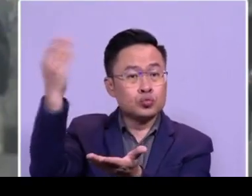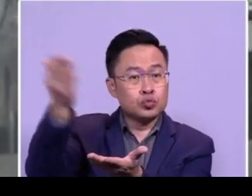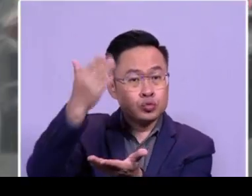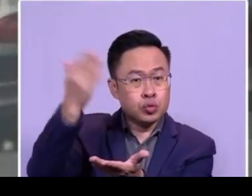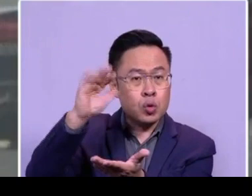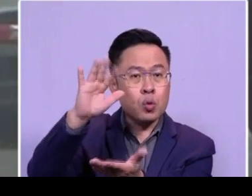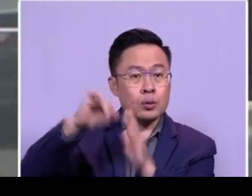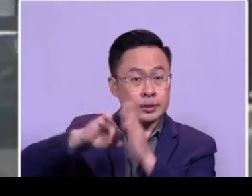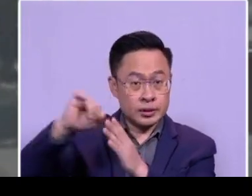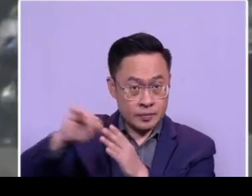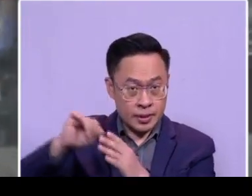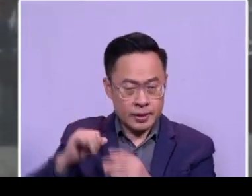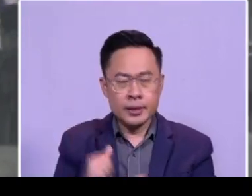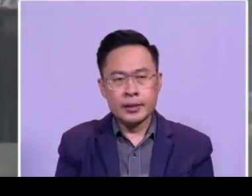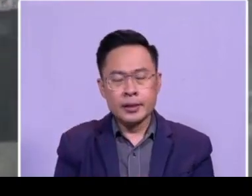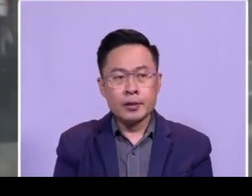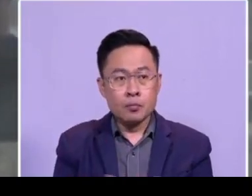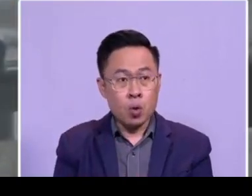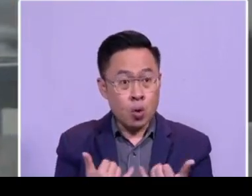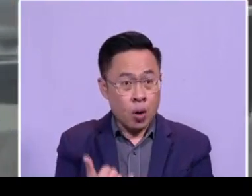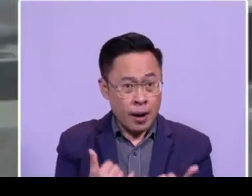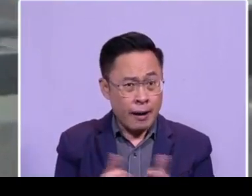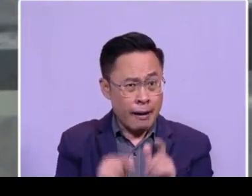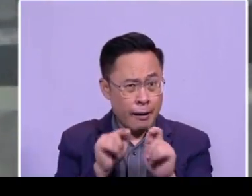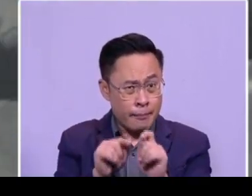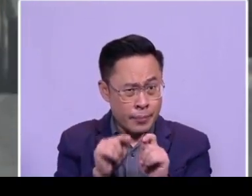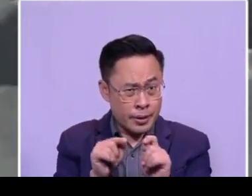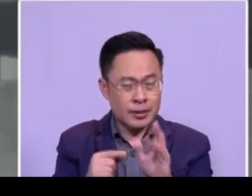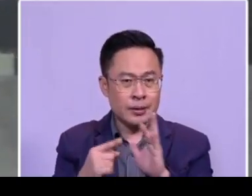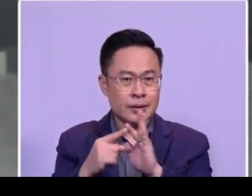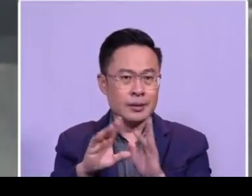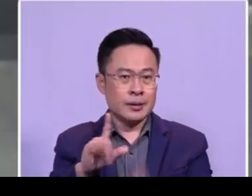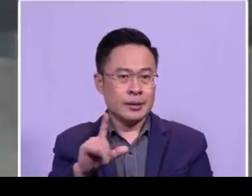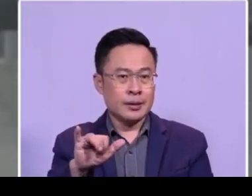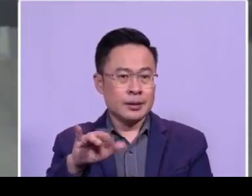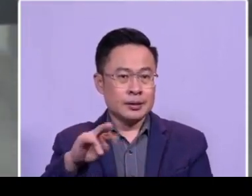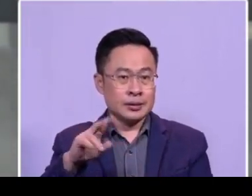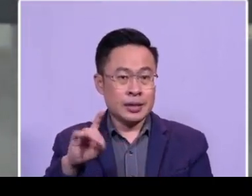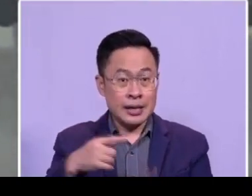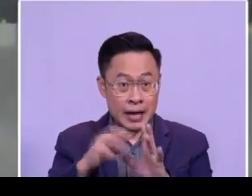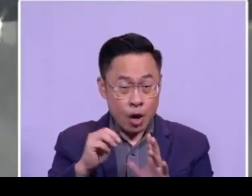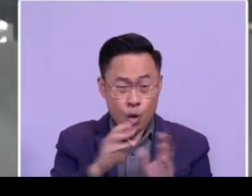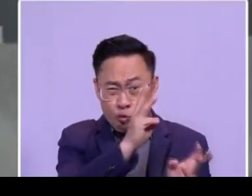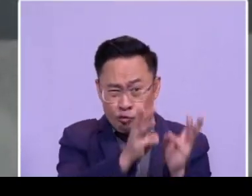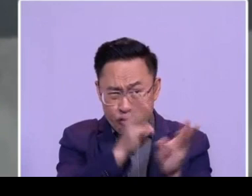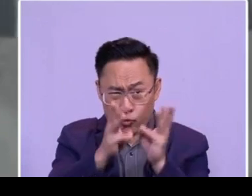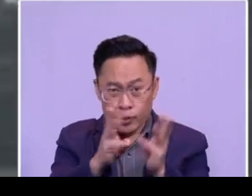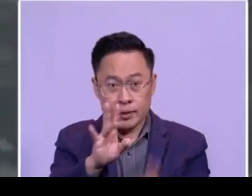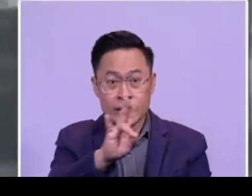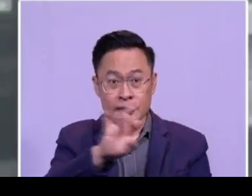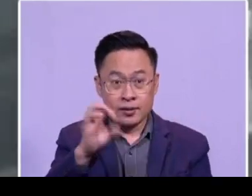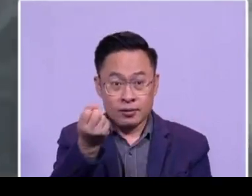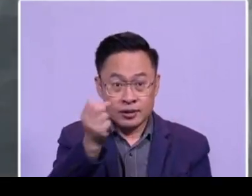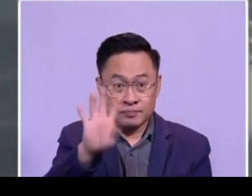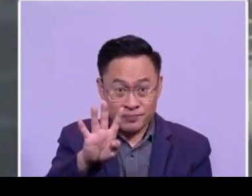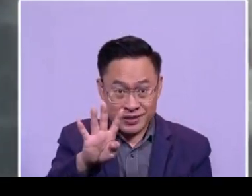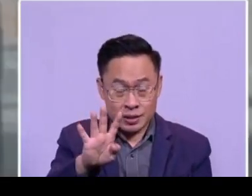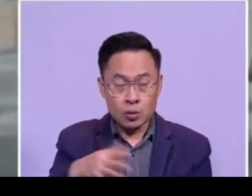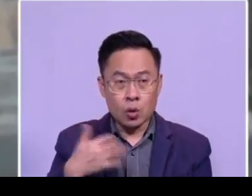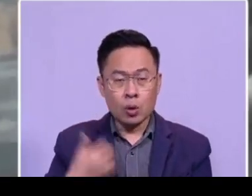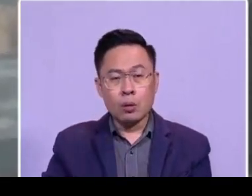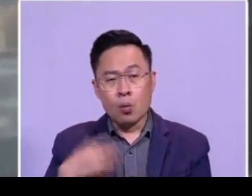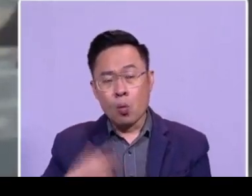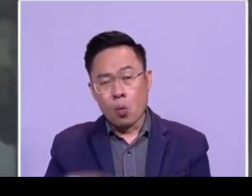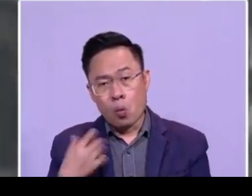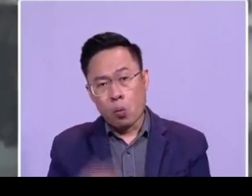ที่อำเภอเชียงดาวสูงถึง714ไมโครกรัมต่อลูกบาศก์เมตร 714เลยเหรอฮะ คือก่อนหน้านี้มันเคย